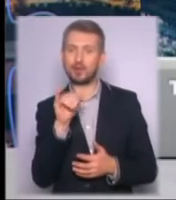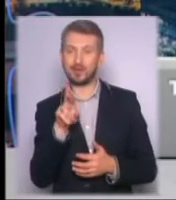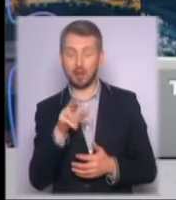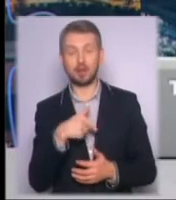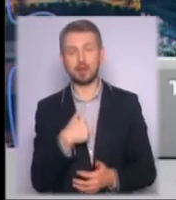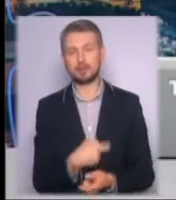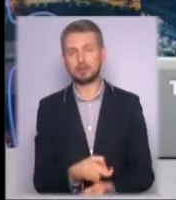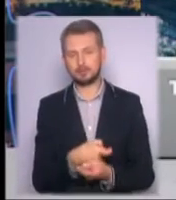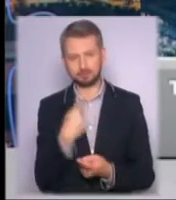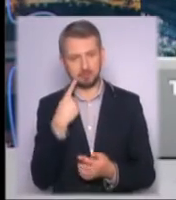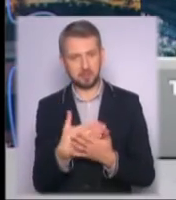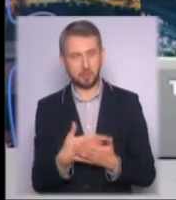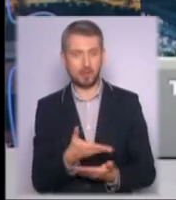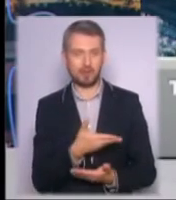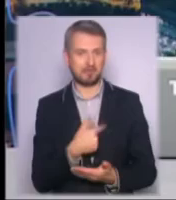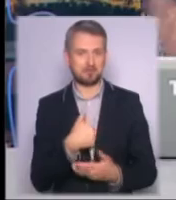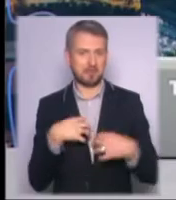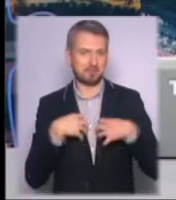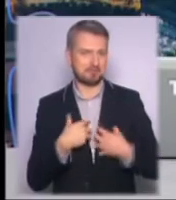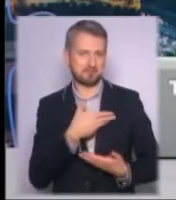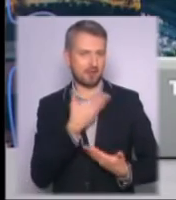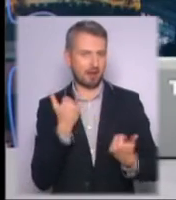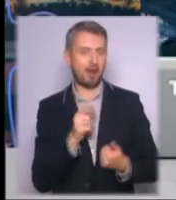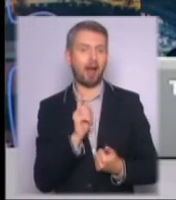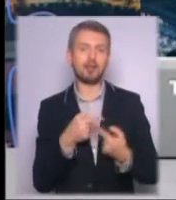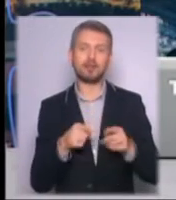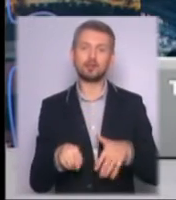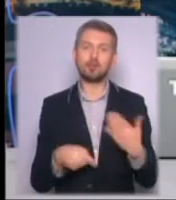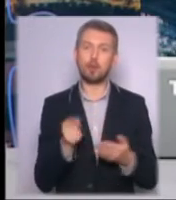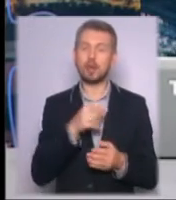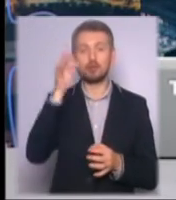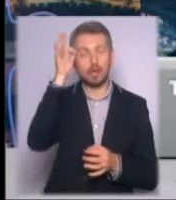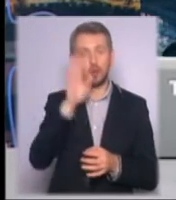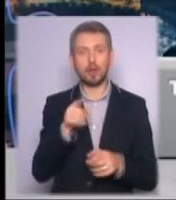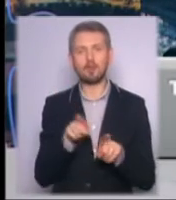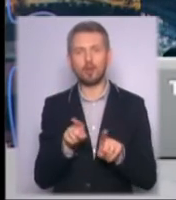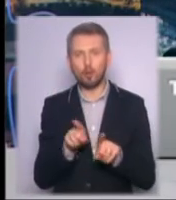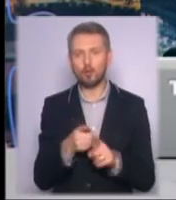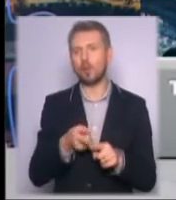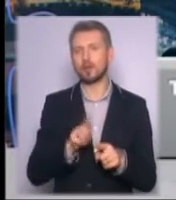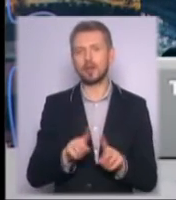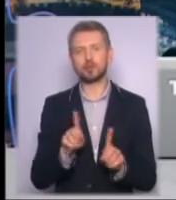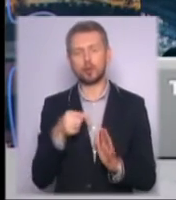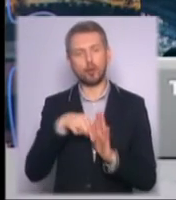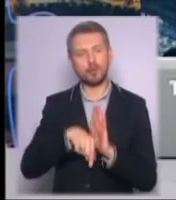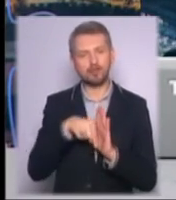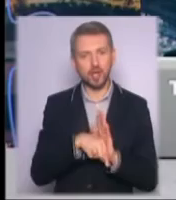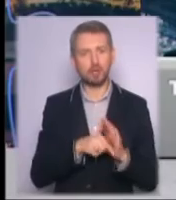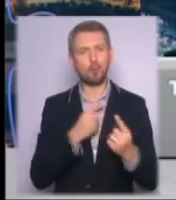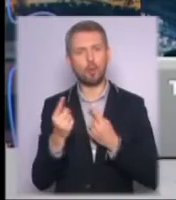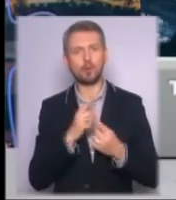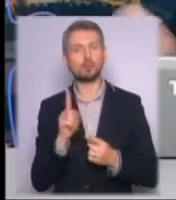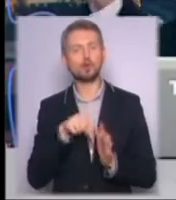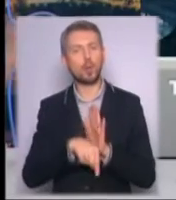сміливість припустити, що нас це не дуже то і засмучує. З іншого боку, те, що не згадав, все одно це щось да означає. От, власне, поговоримо, що